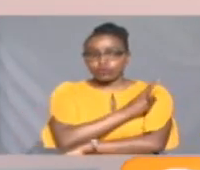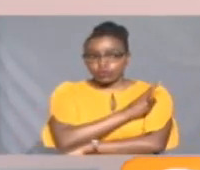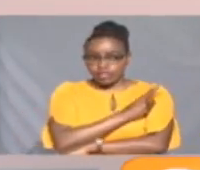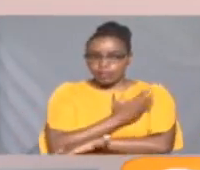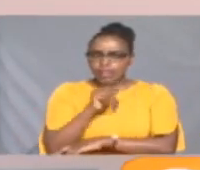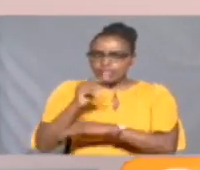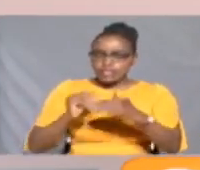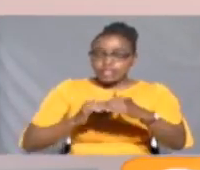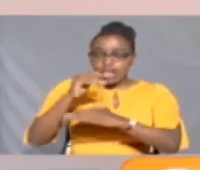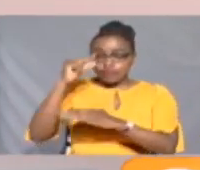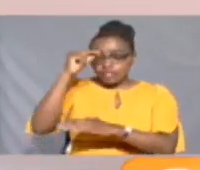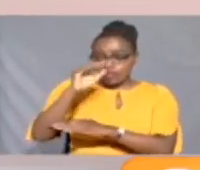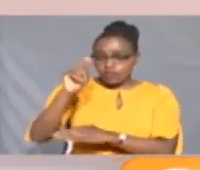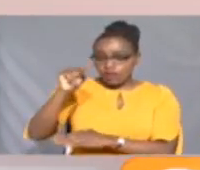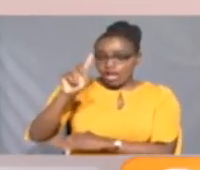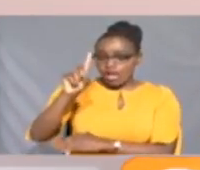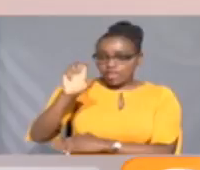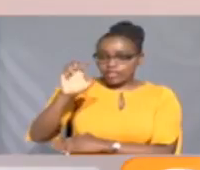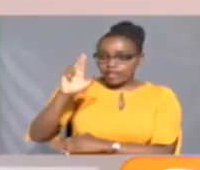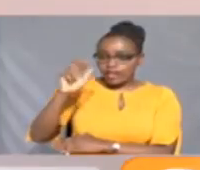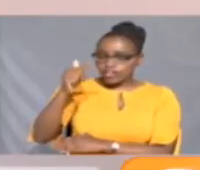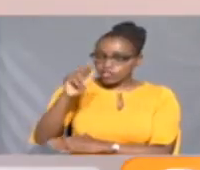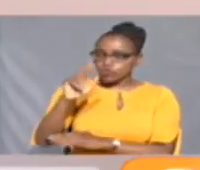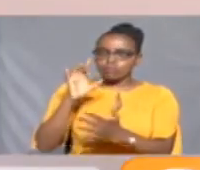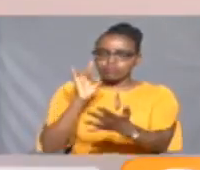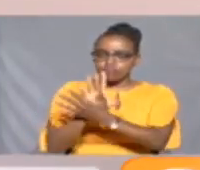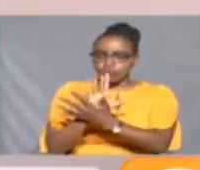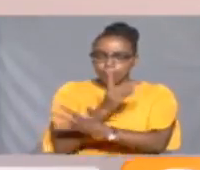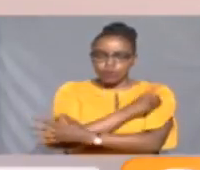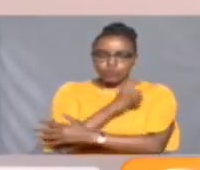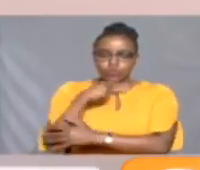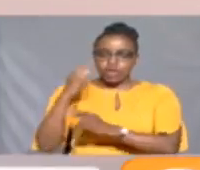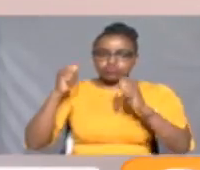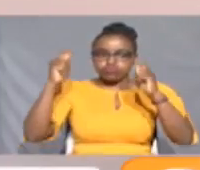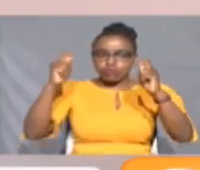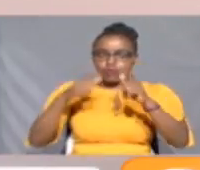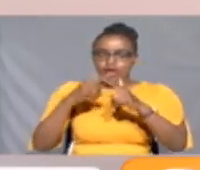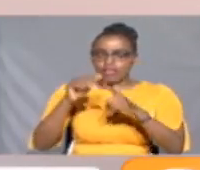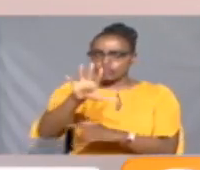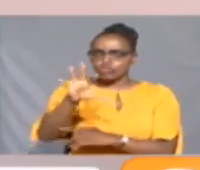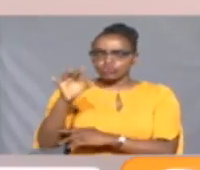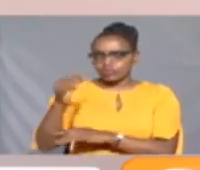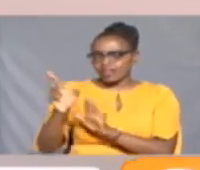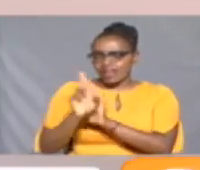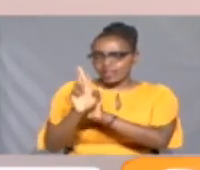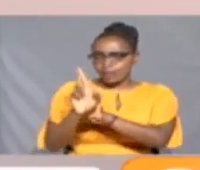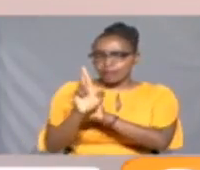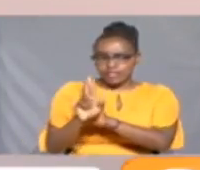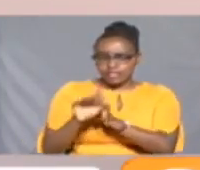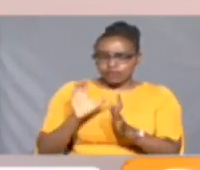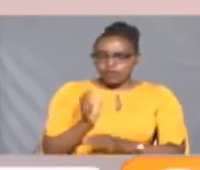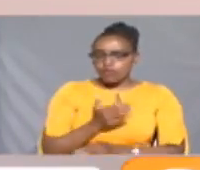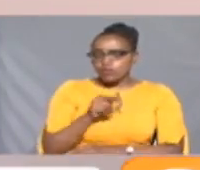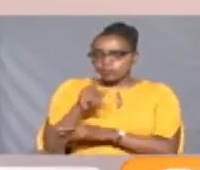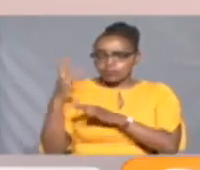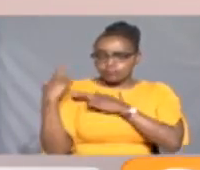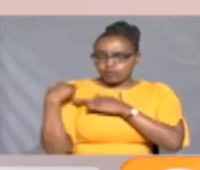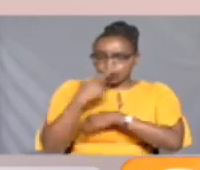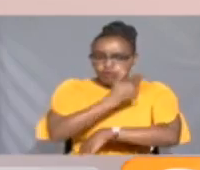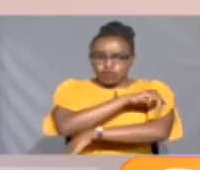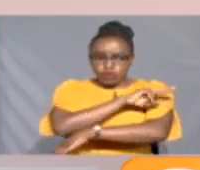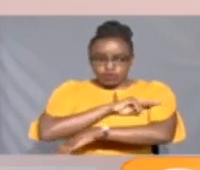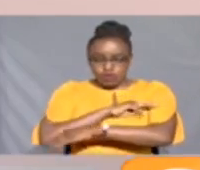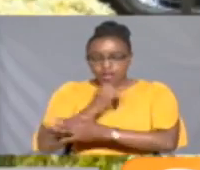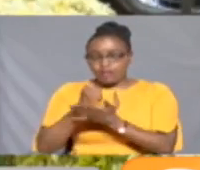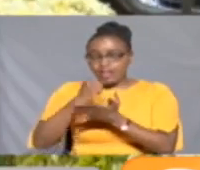Hii ni baada ya gavana Nderitu Muriithi kuwafuta madaktari waliogoma na kuteua kamati simamizi kusimamia hospitali hiyo. Hospitali kuu